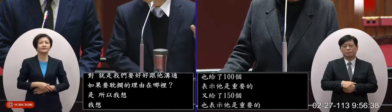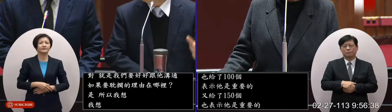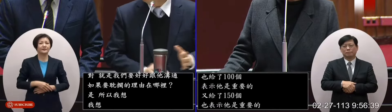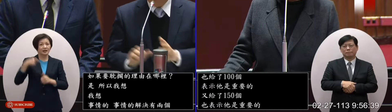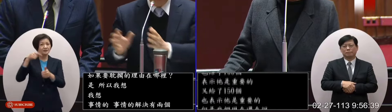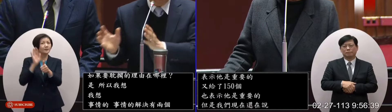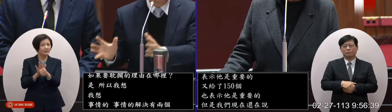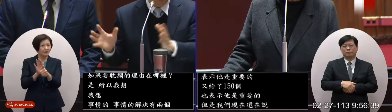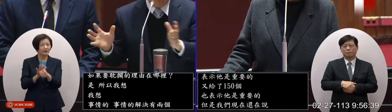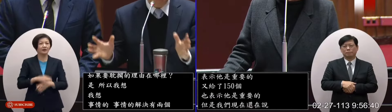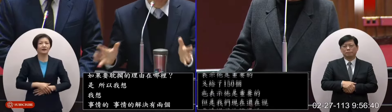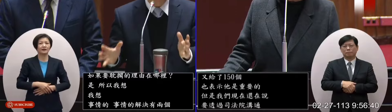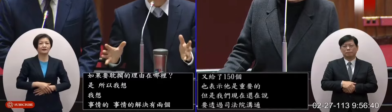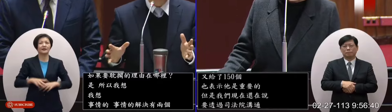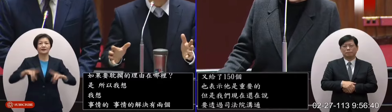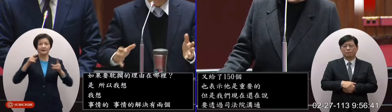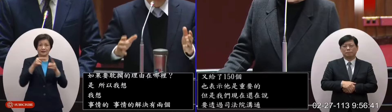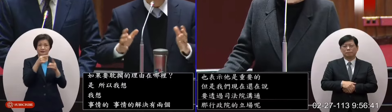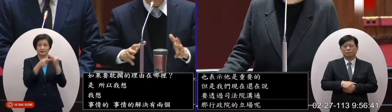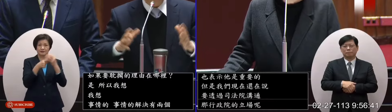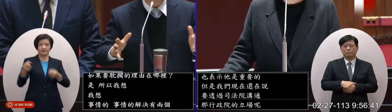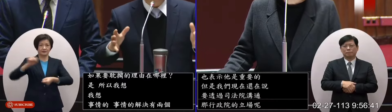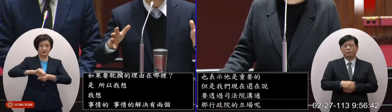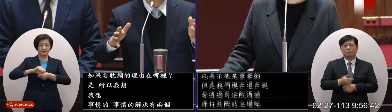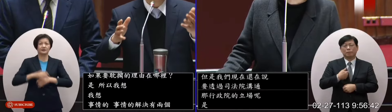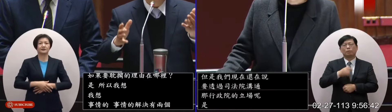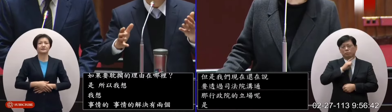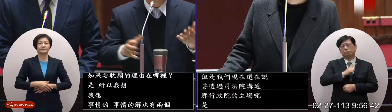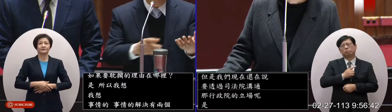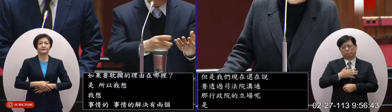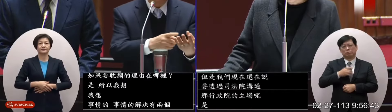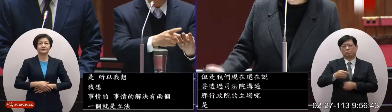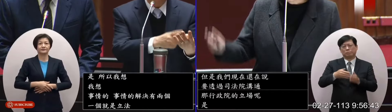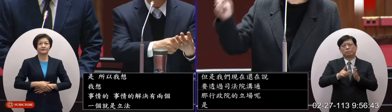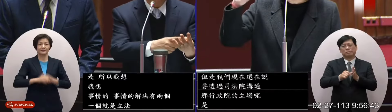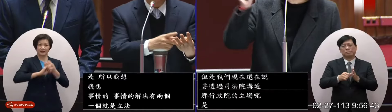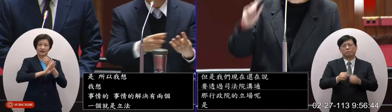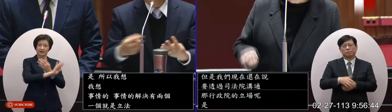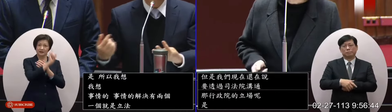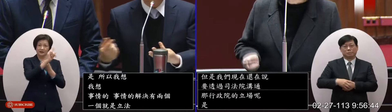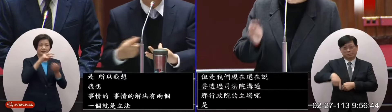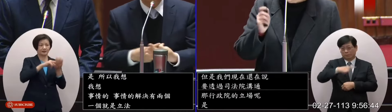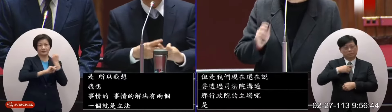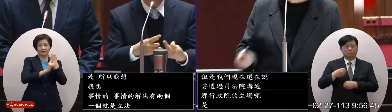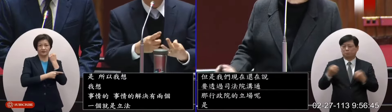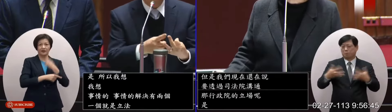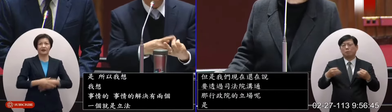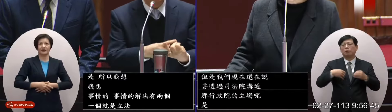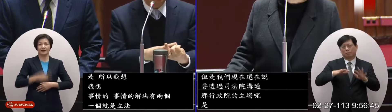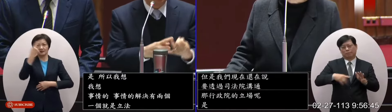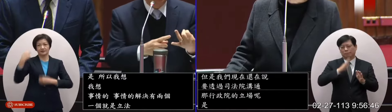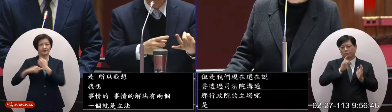就先给他充实他的人力。 我需要的是时间啦， 立法 需要司法院，我想大家都没有争议，现在就是